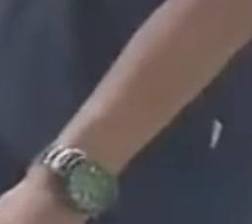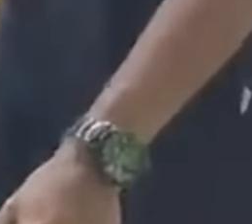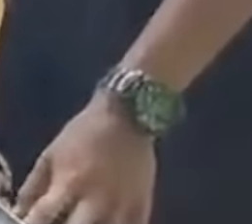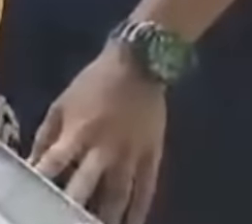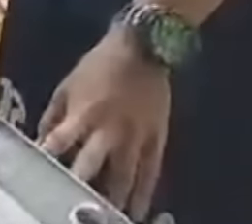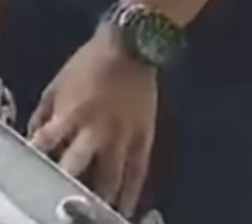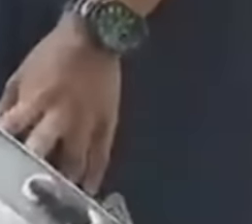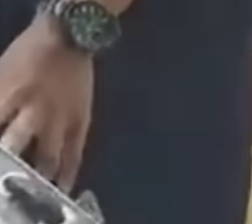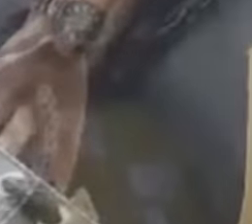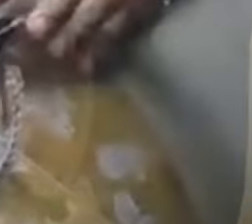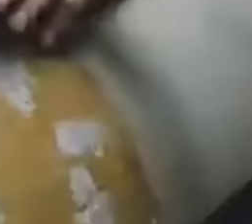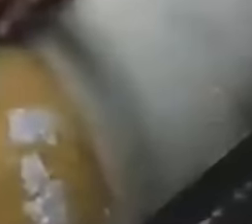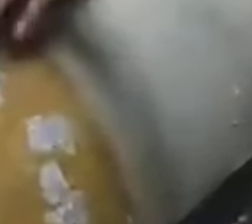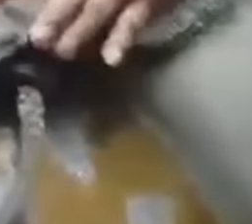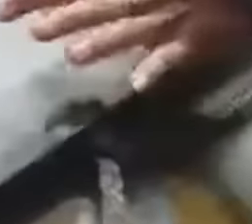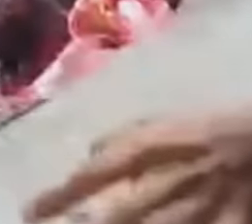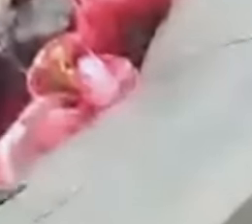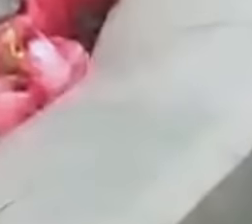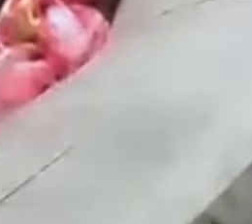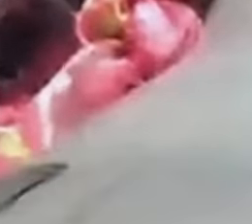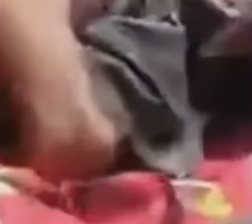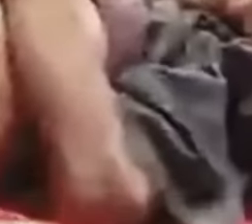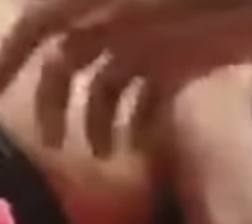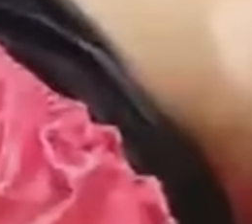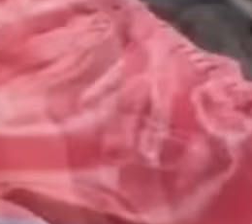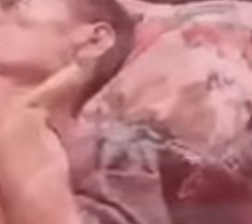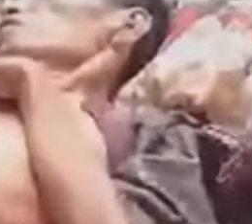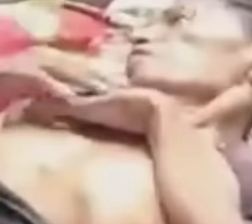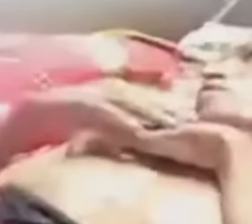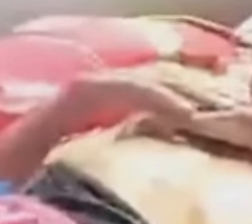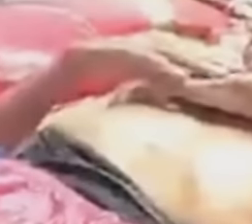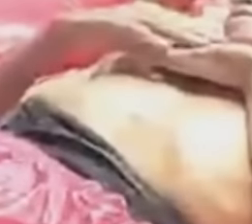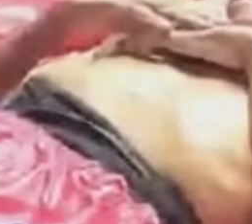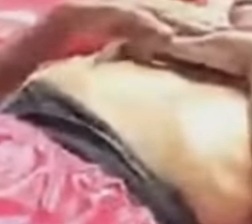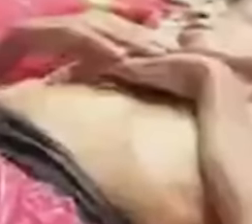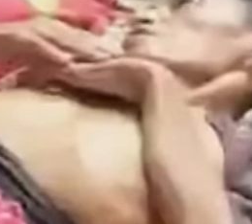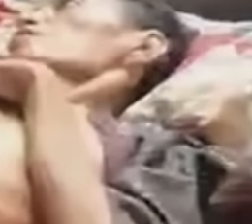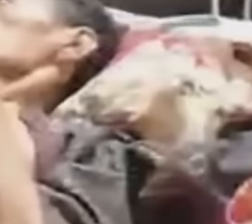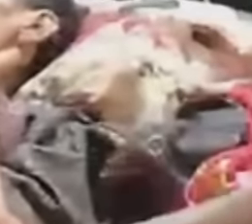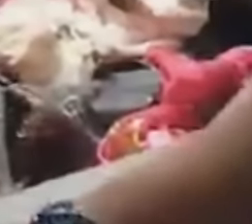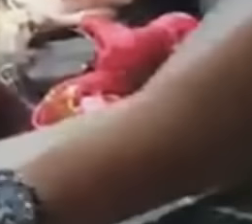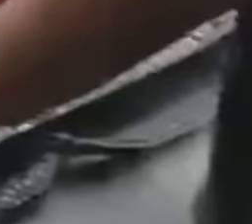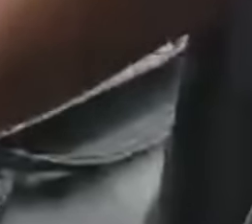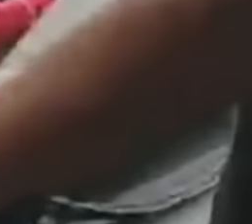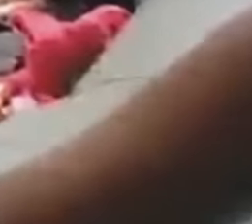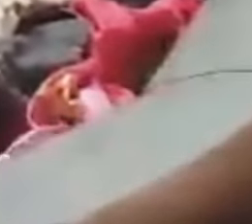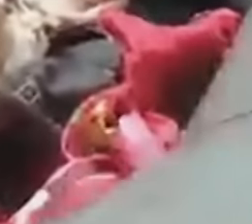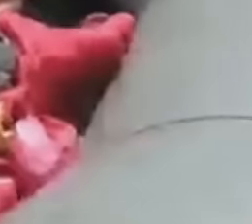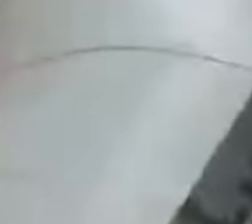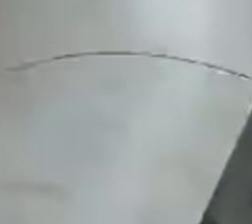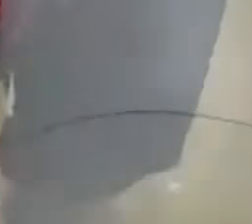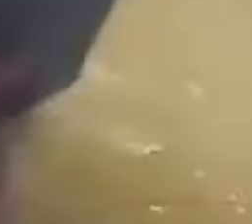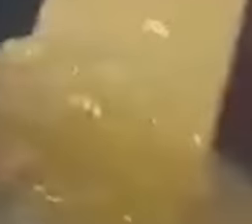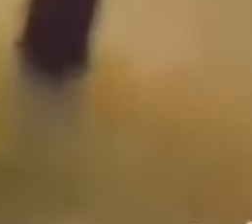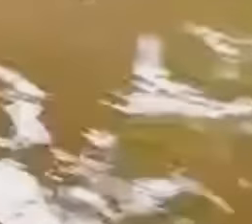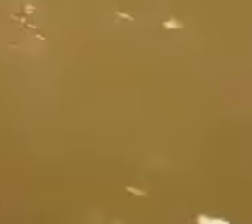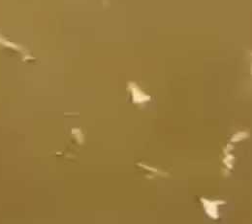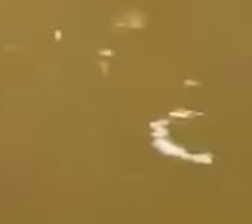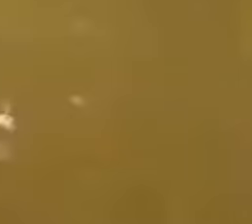Dengan menggunakan perahu karet, seorang warga dalam kondisi sakit dievakuasi dari rumahnya yang terkepung banjir di Jalan Sengaji